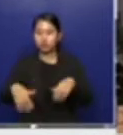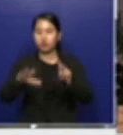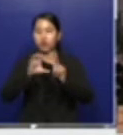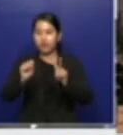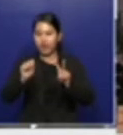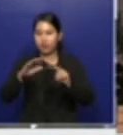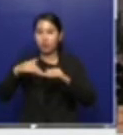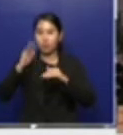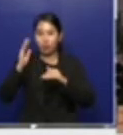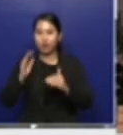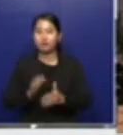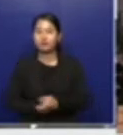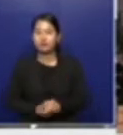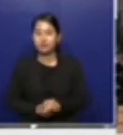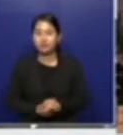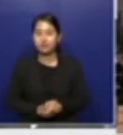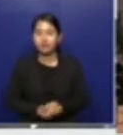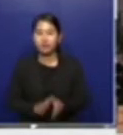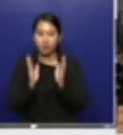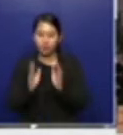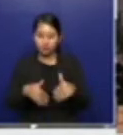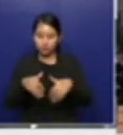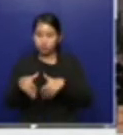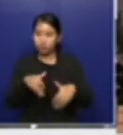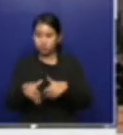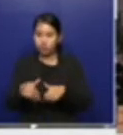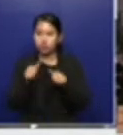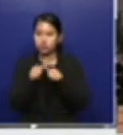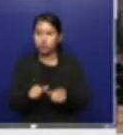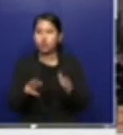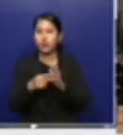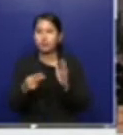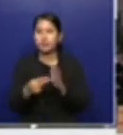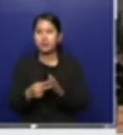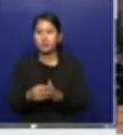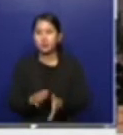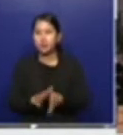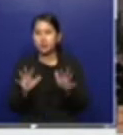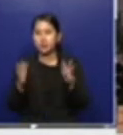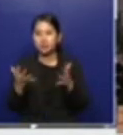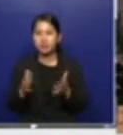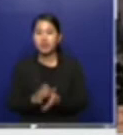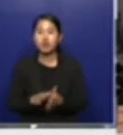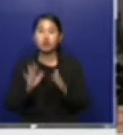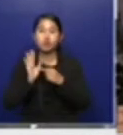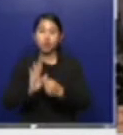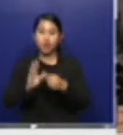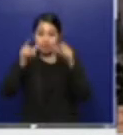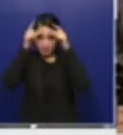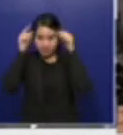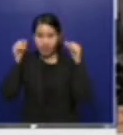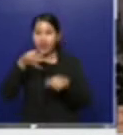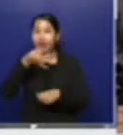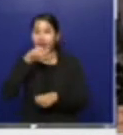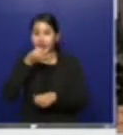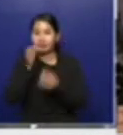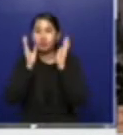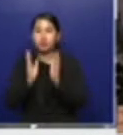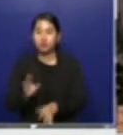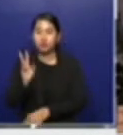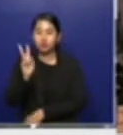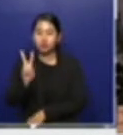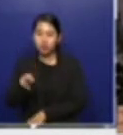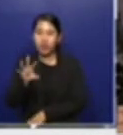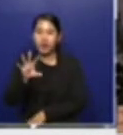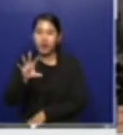มี32แห่งเนี่ยบุคลากรที่อยู่ในพื้นที่เนี่ยเขาขาดมากเลยเขาใช้อัตราส่วนอย่างพยาบาลวิชาชีพเนี่ย 2,500 คนต่อ